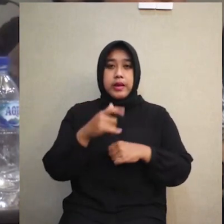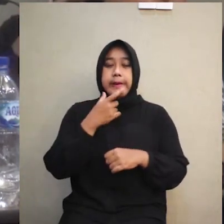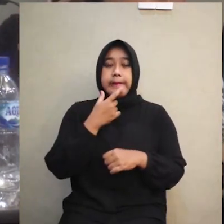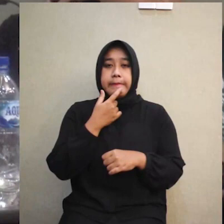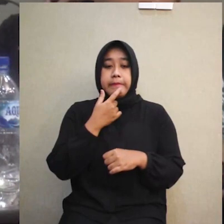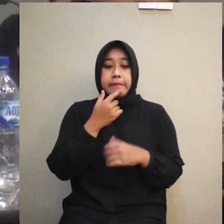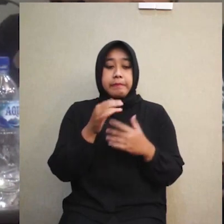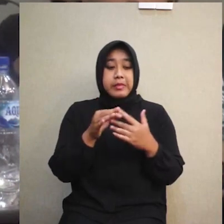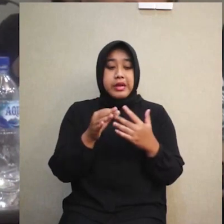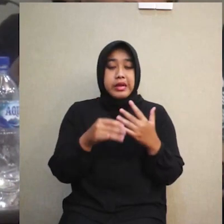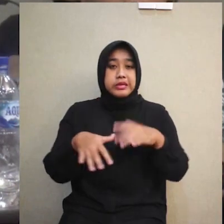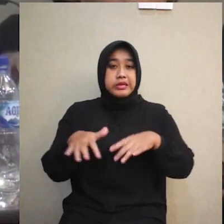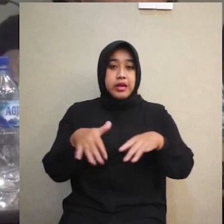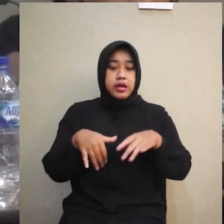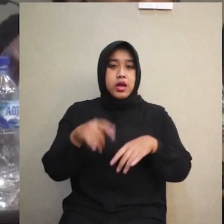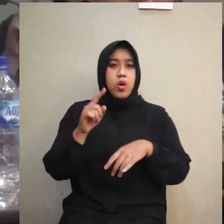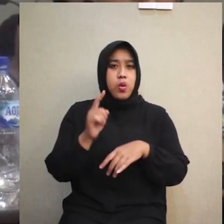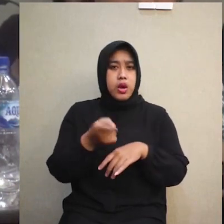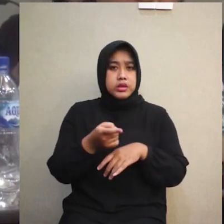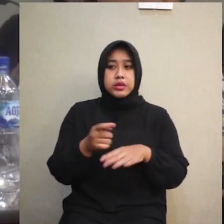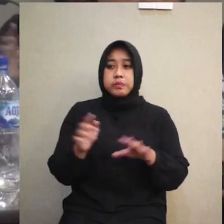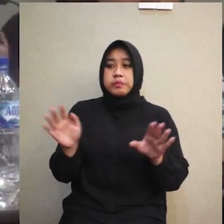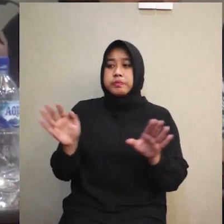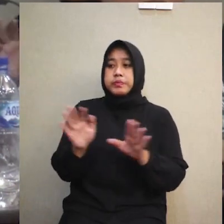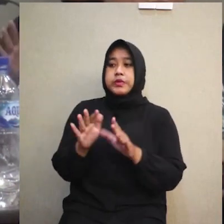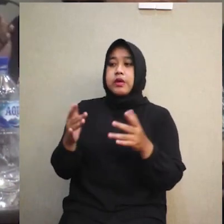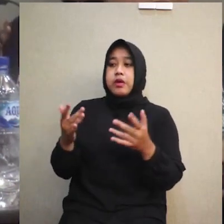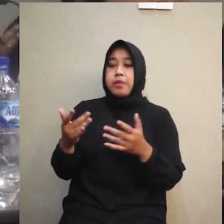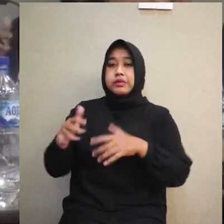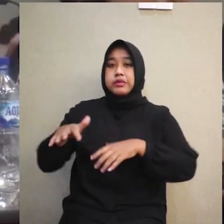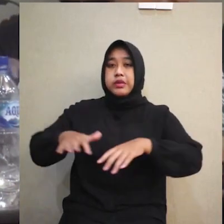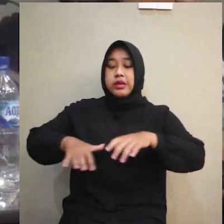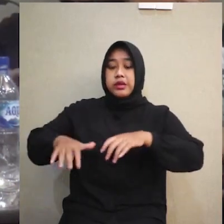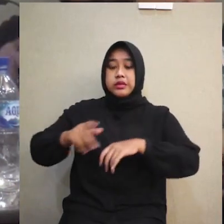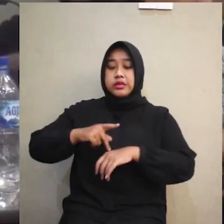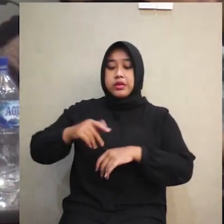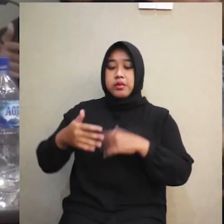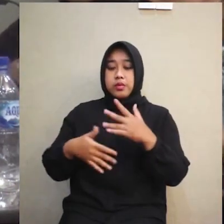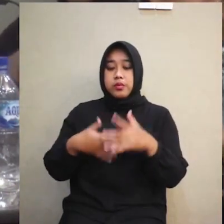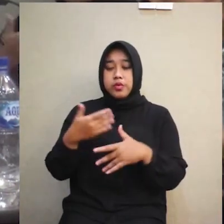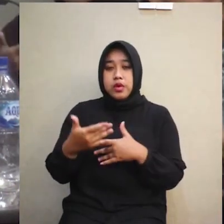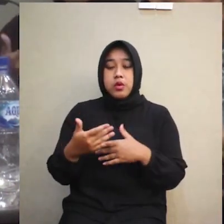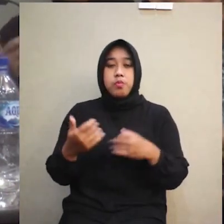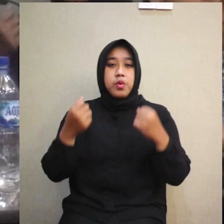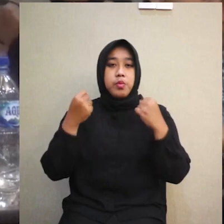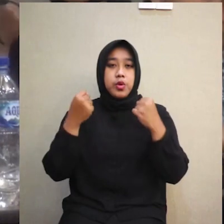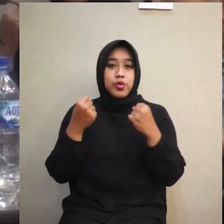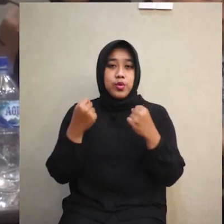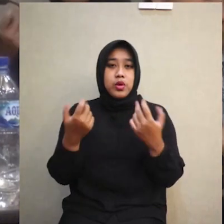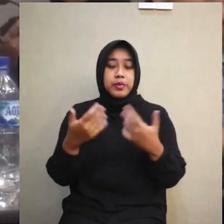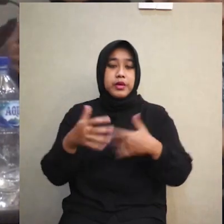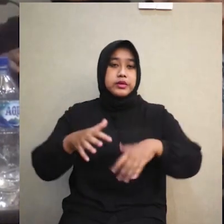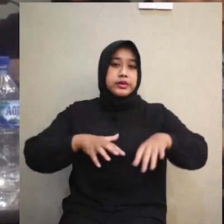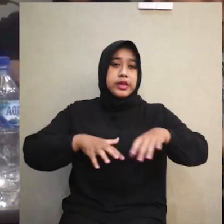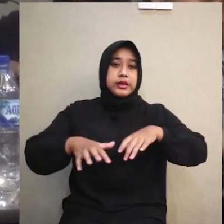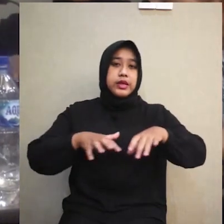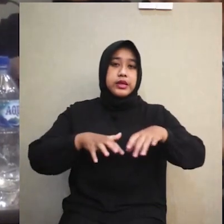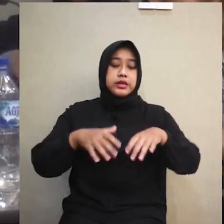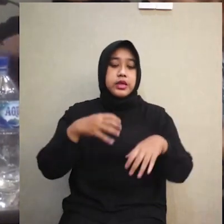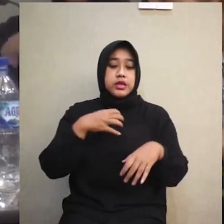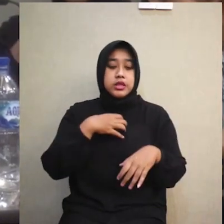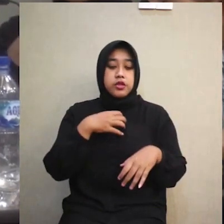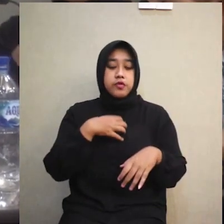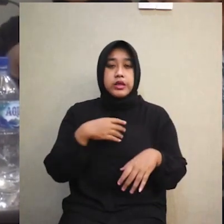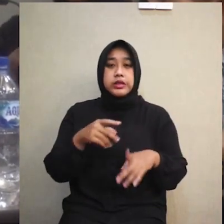pilihan strategi itu harus jangan sampai strategi kita kemudian memperkuat strategi yang bersifat